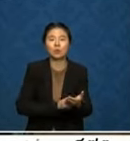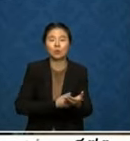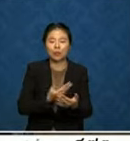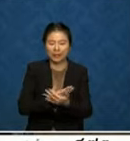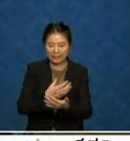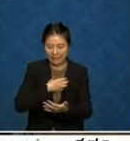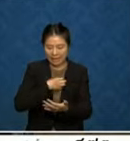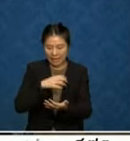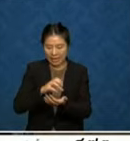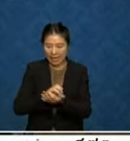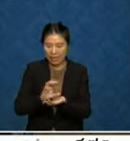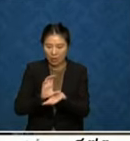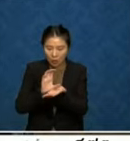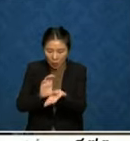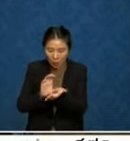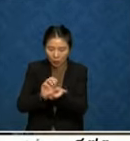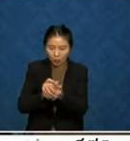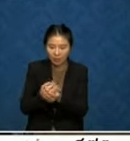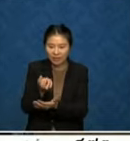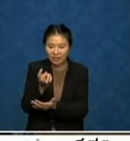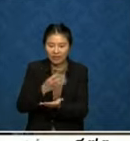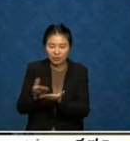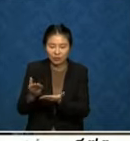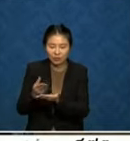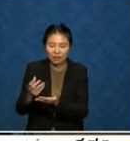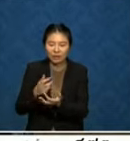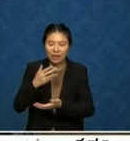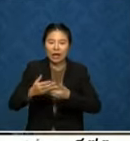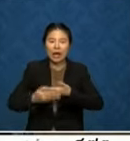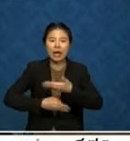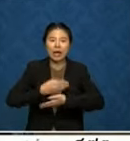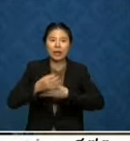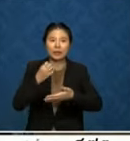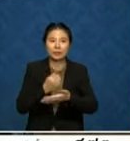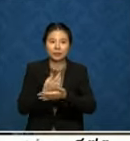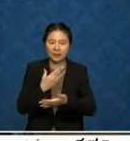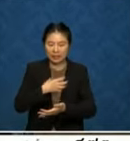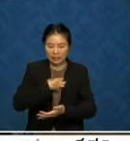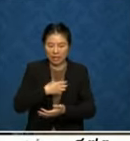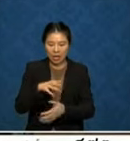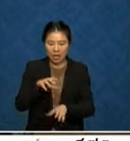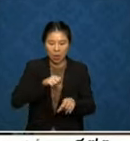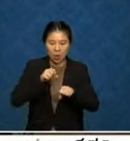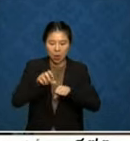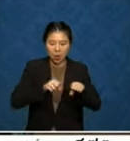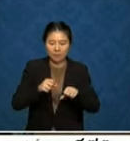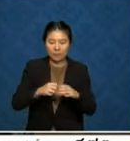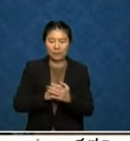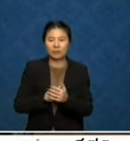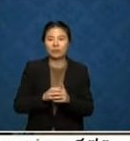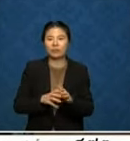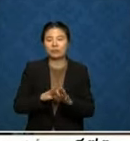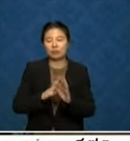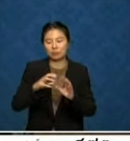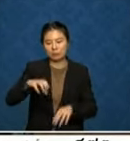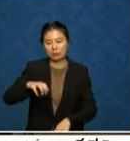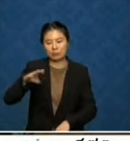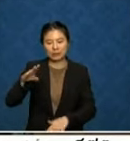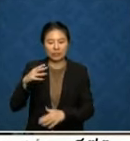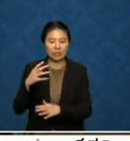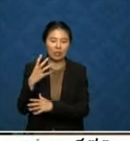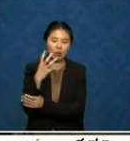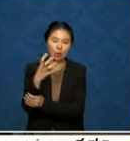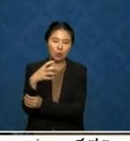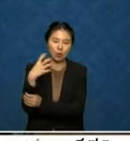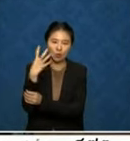แทนมากๆและนอกจากนี้ค่ะเราเห็นในหลายๆกรณีค่ะท่านประธานธุรกิจหลอกลวงจะหลอกล่อด้วยการ